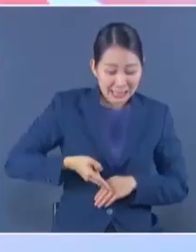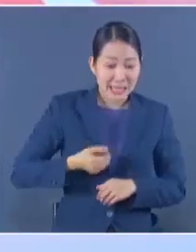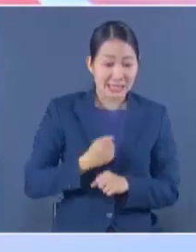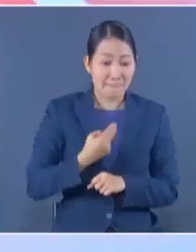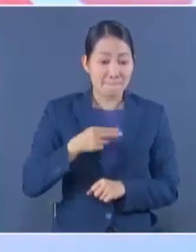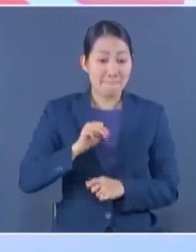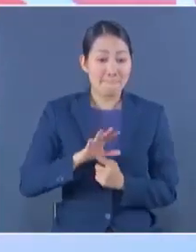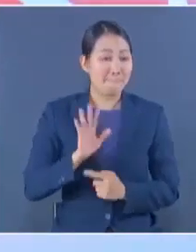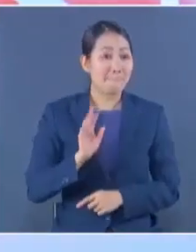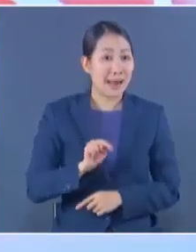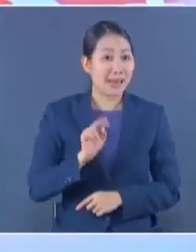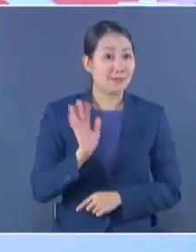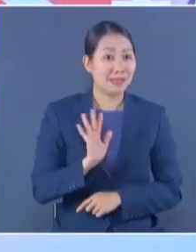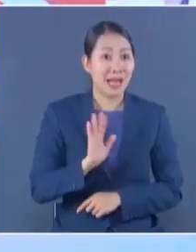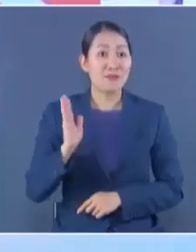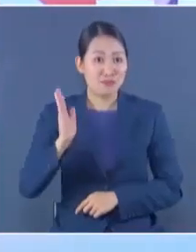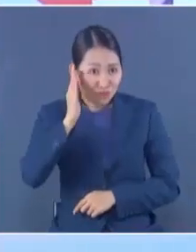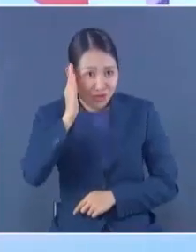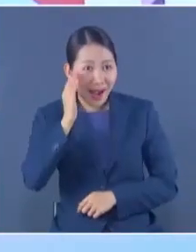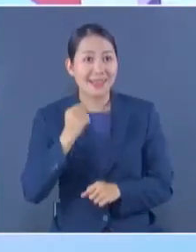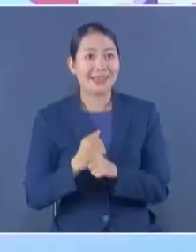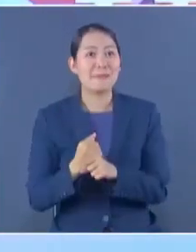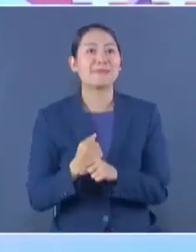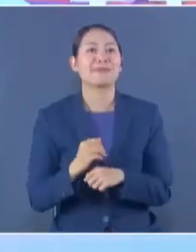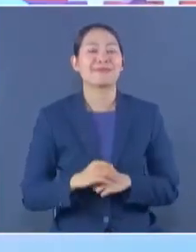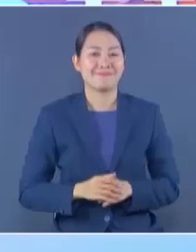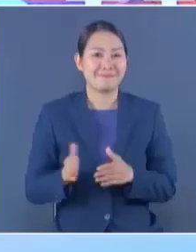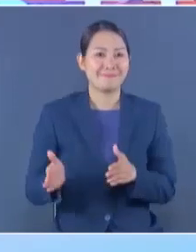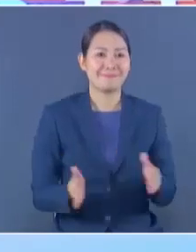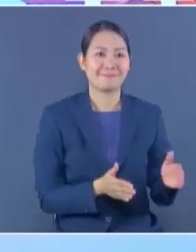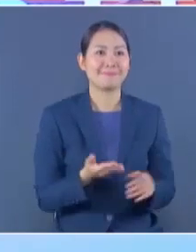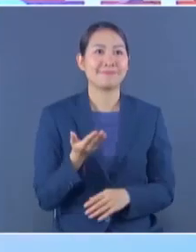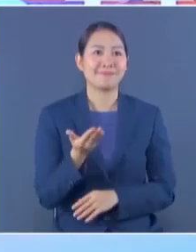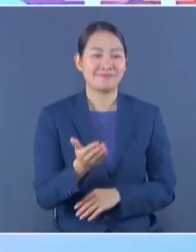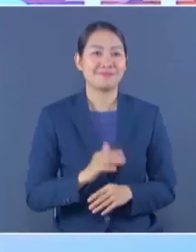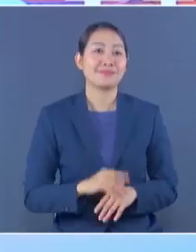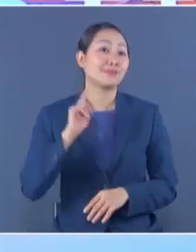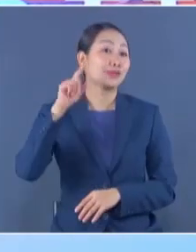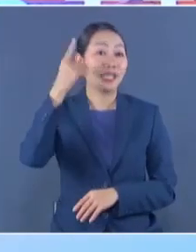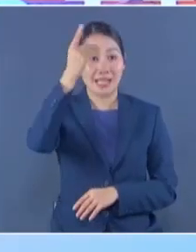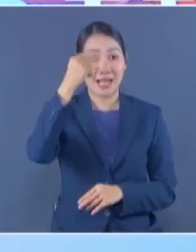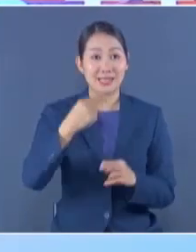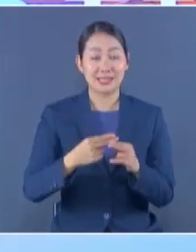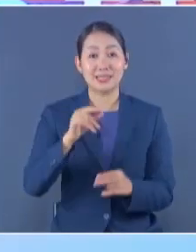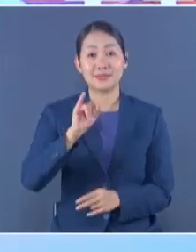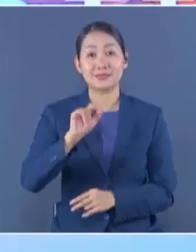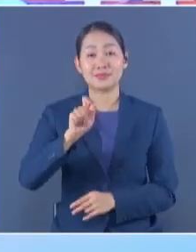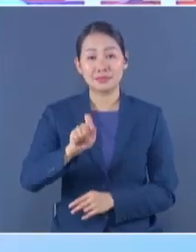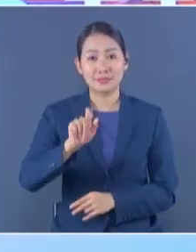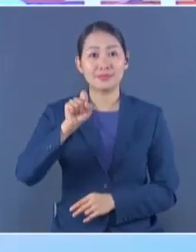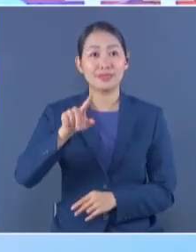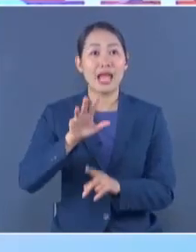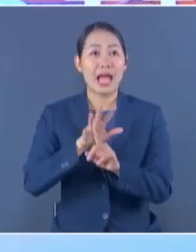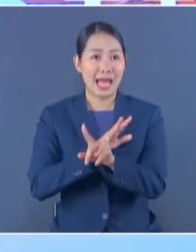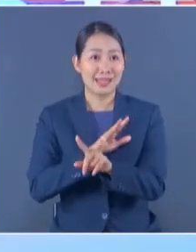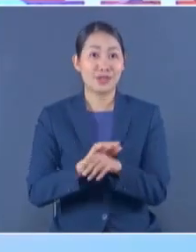คราวนี้ไปที่คุณแม่คนสวยไอซ์อภิสดานะคะที่เผยแป๊บเดียวลูกสาวเนี่ยก็อายุครบ6เดือนแล้วนะคะล่าสุดค่ะคุณผู้ชมมีดราม่าเบาๆนะคะ